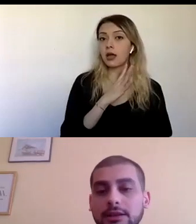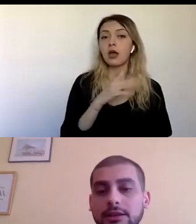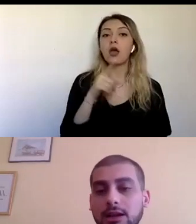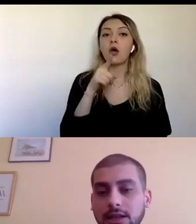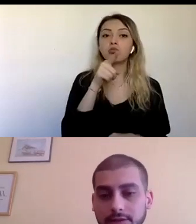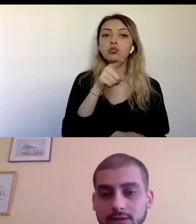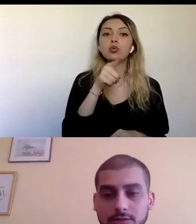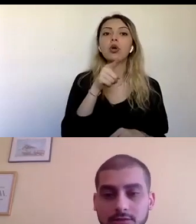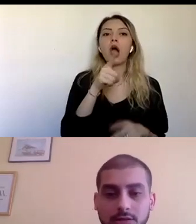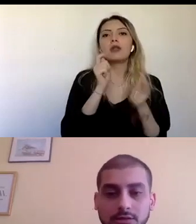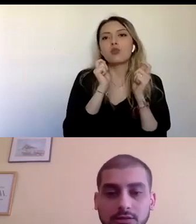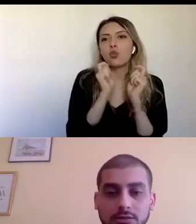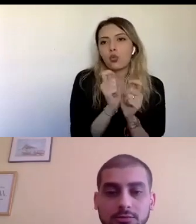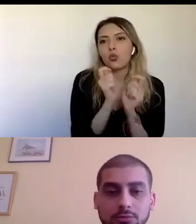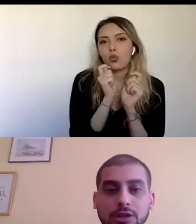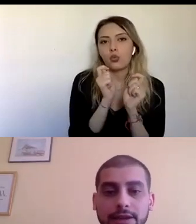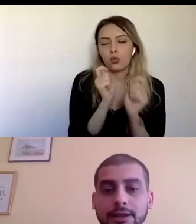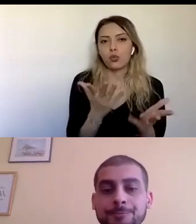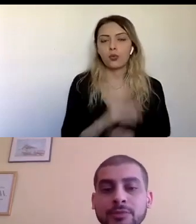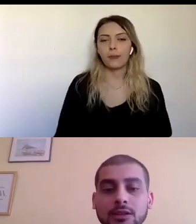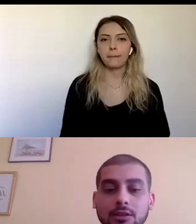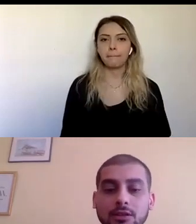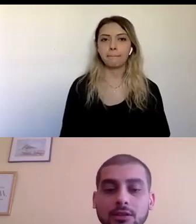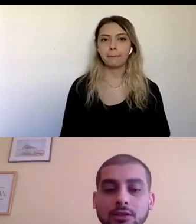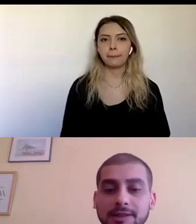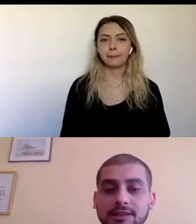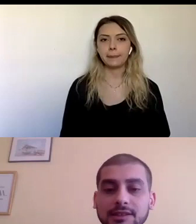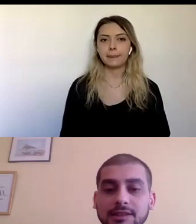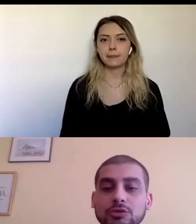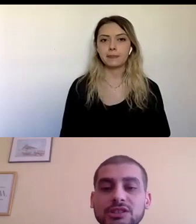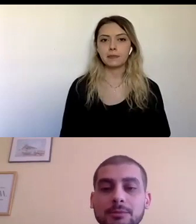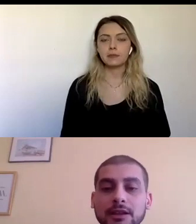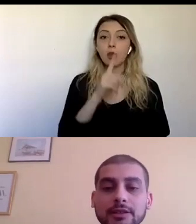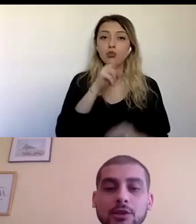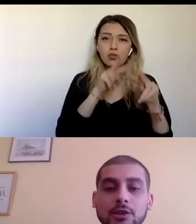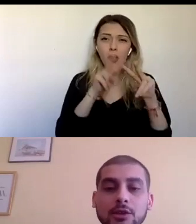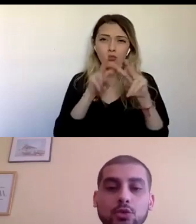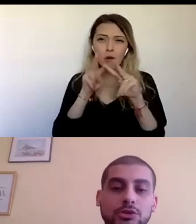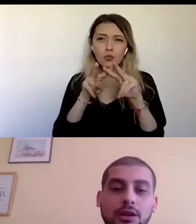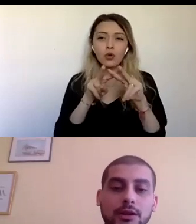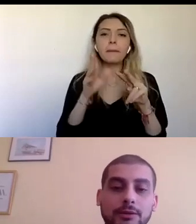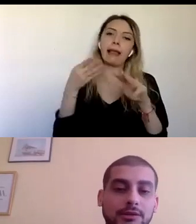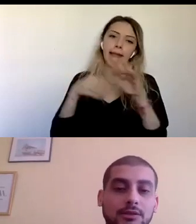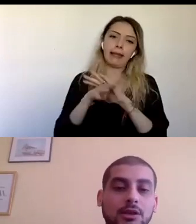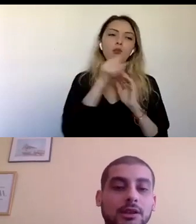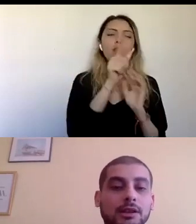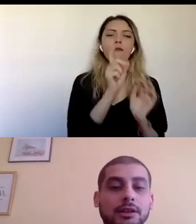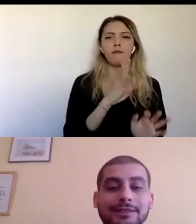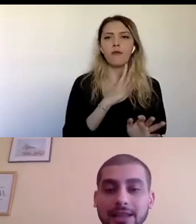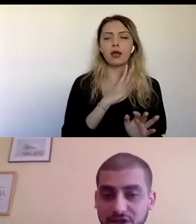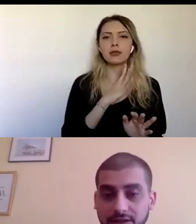zorunluluk hali aldı artık. Bu sayede o web sitesini yaptığınız bütün işlemler üçüncü taraflar